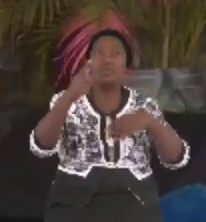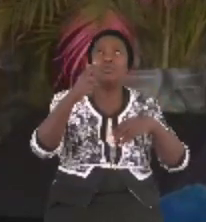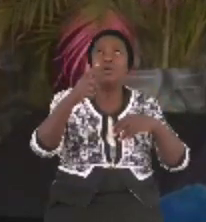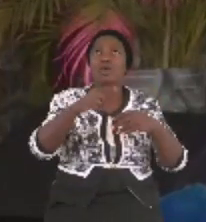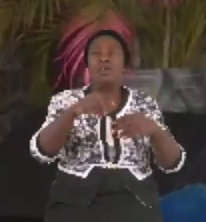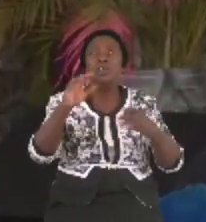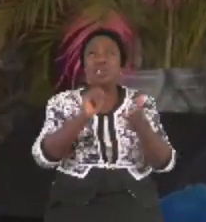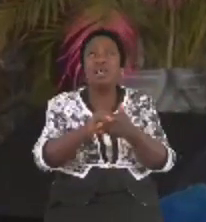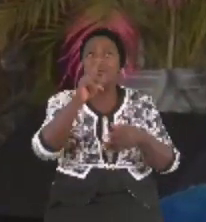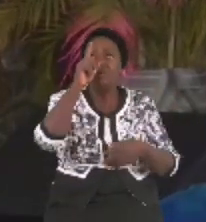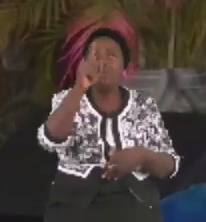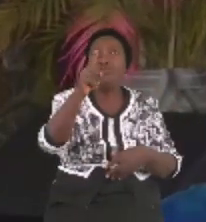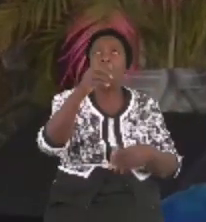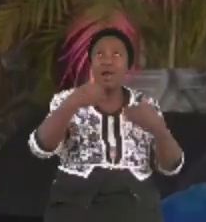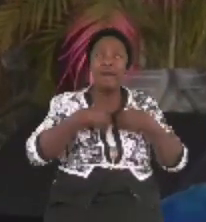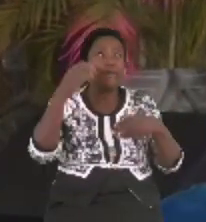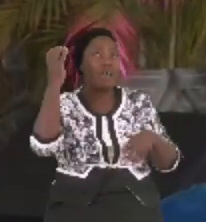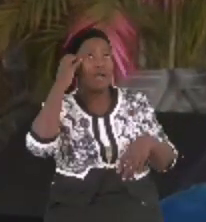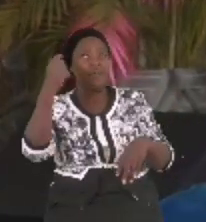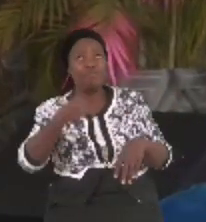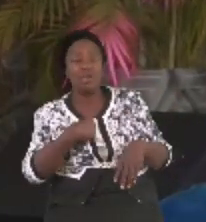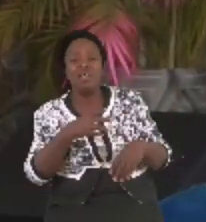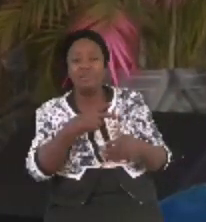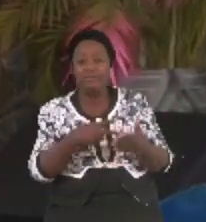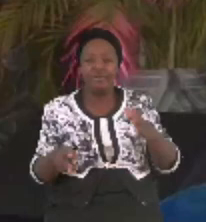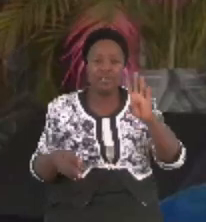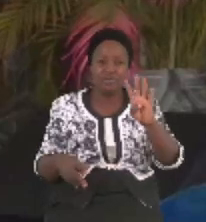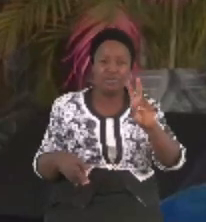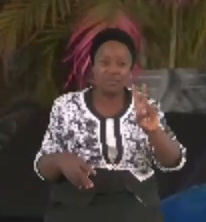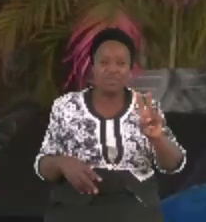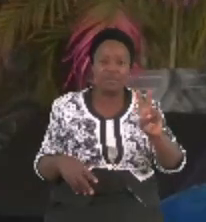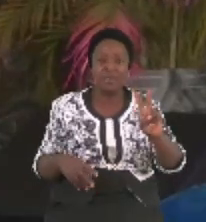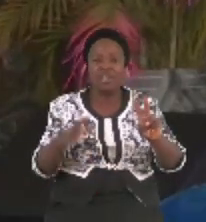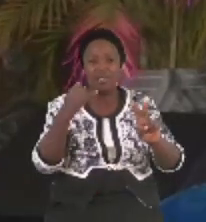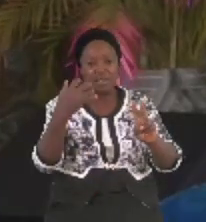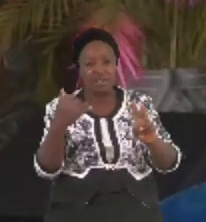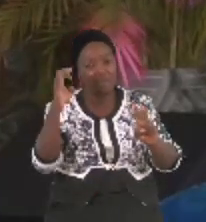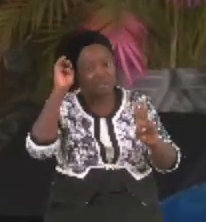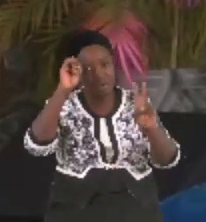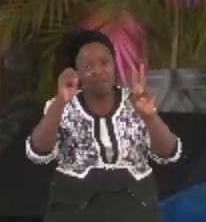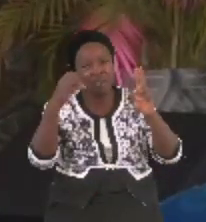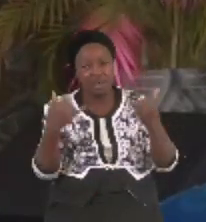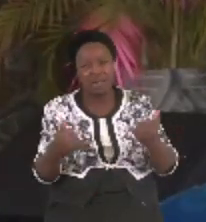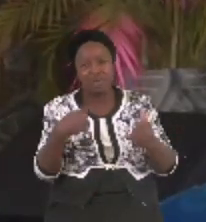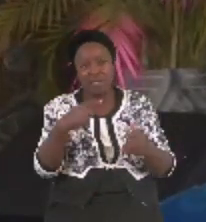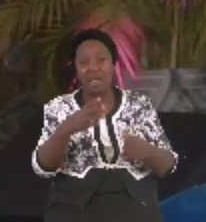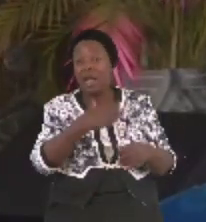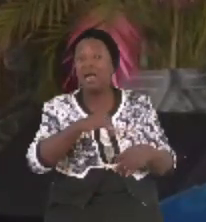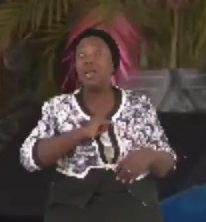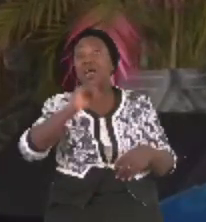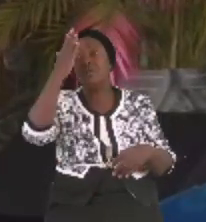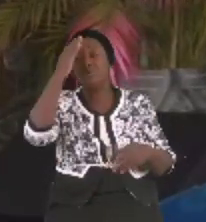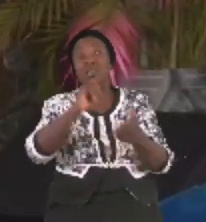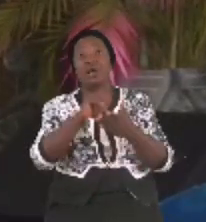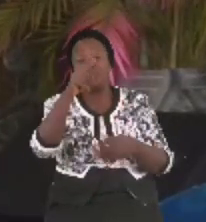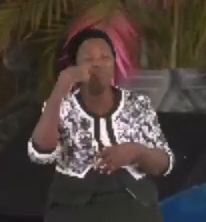grâce de ce que tu m'as exaucé. Verset 42. Pour moi, je savais que tu